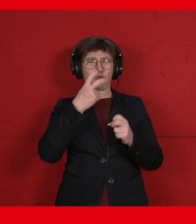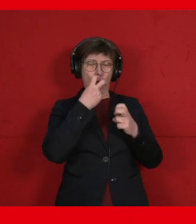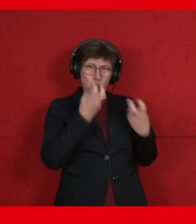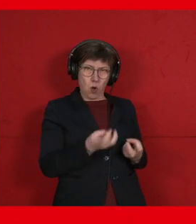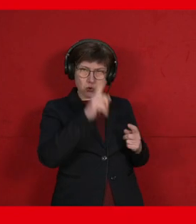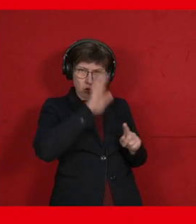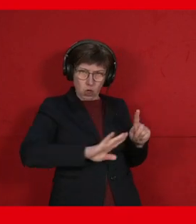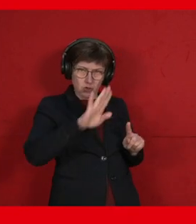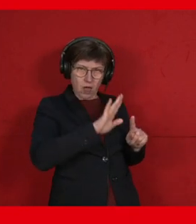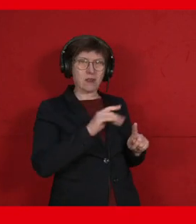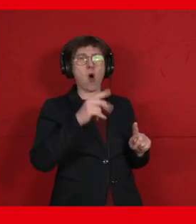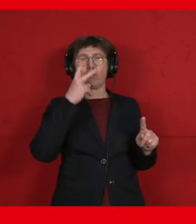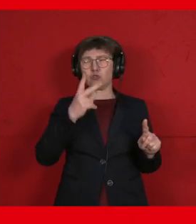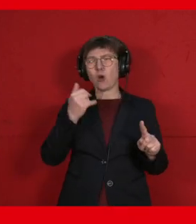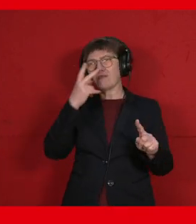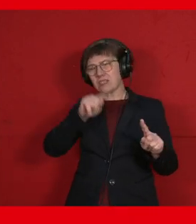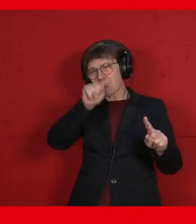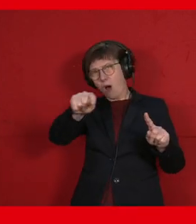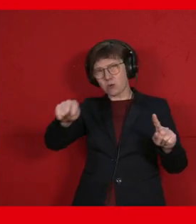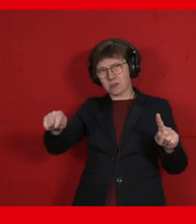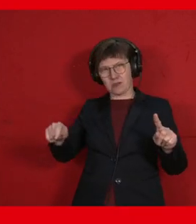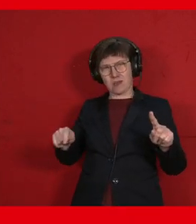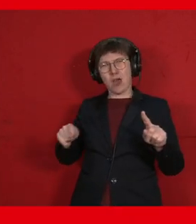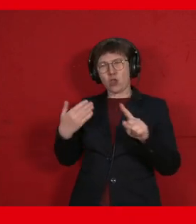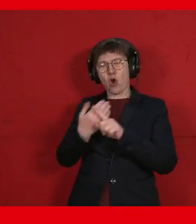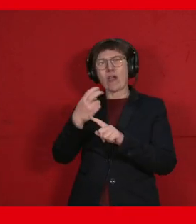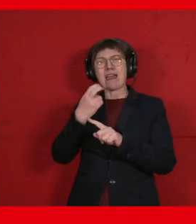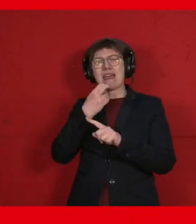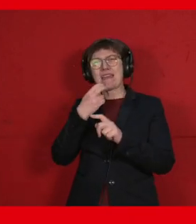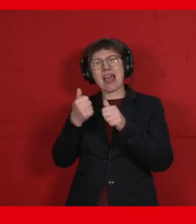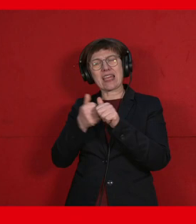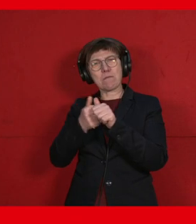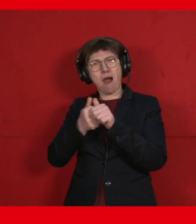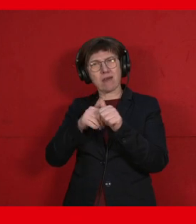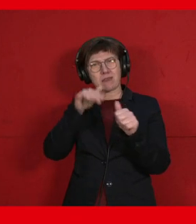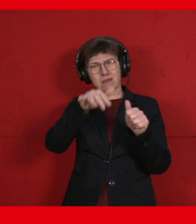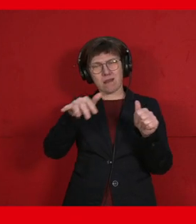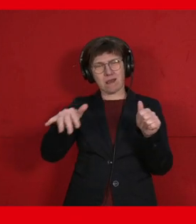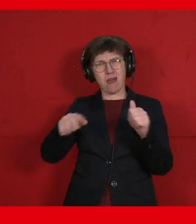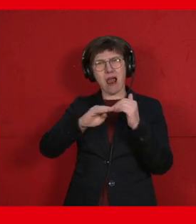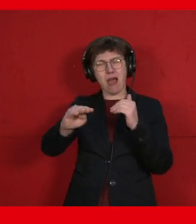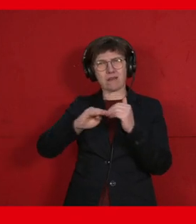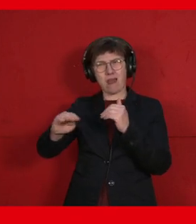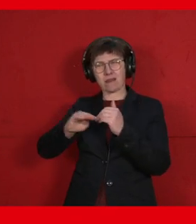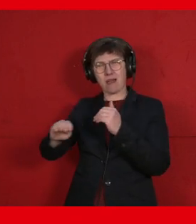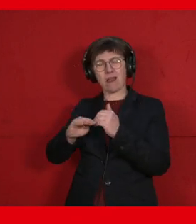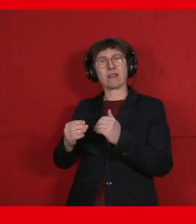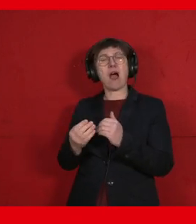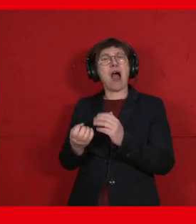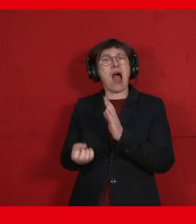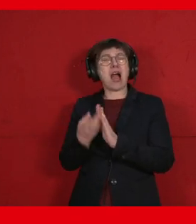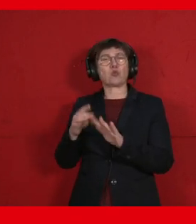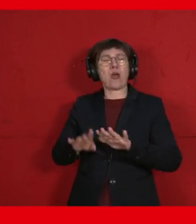Hause kümmern, als auch darum, dass wir neue Energiepartnerschaften schließen mit Ländern, die aktuell uns mit